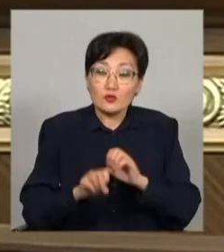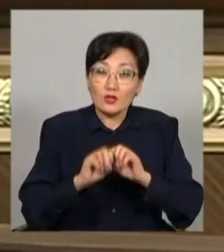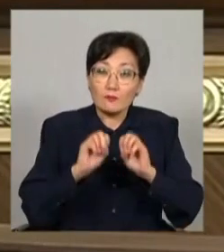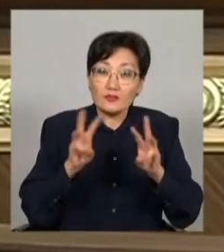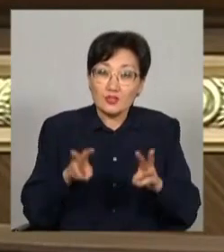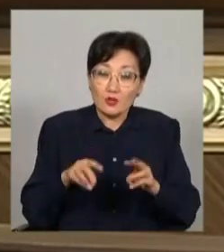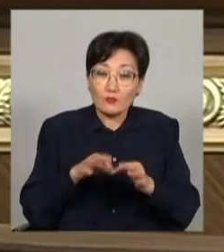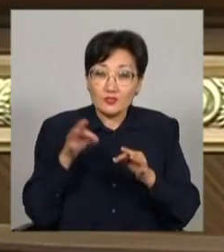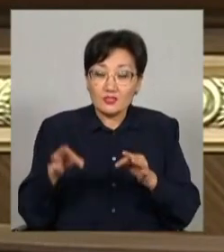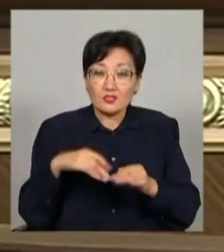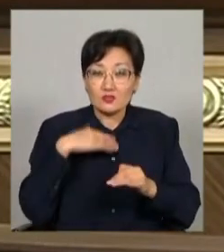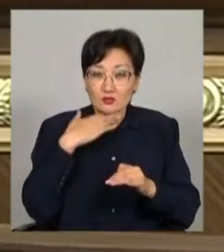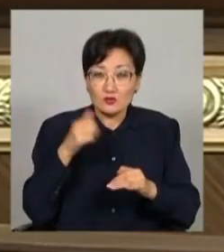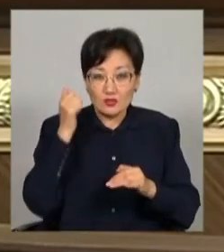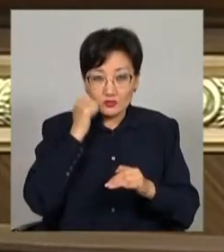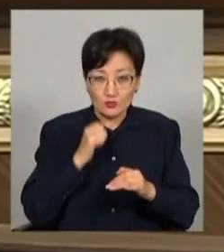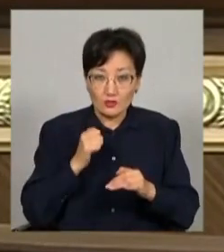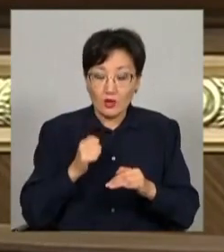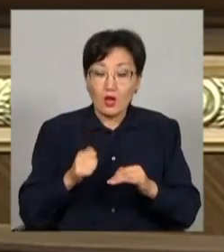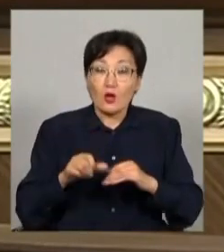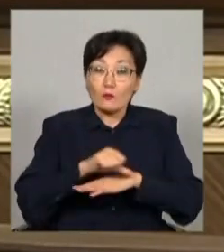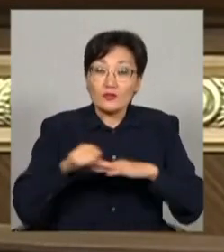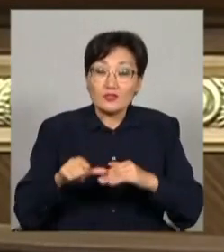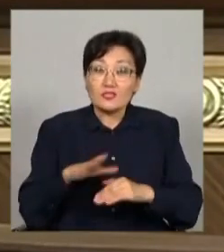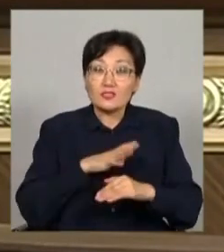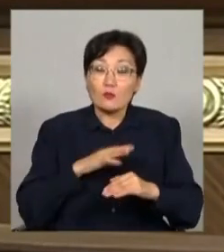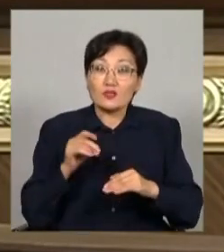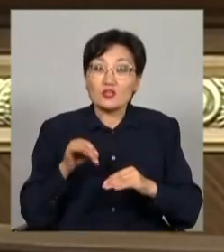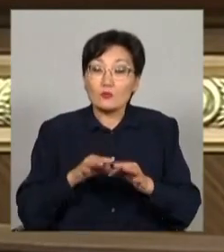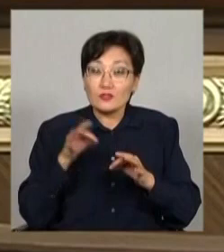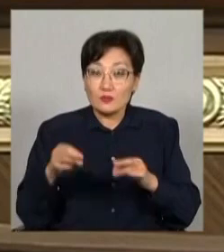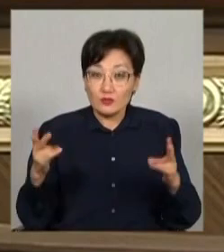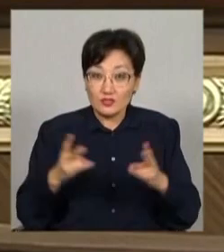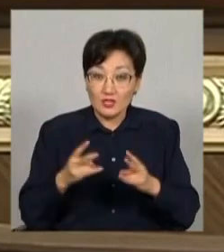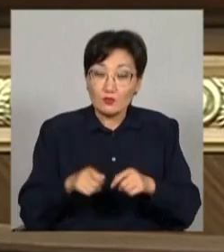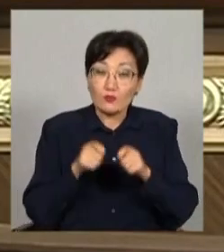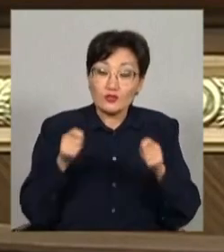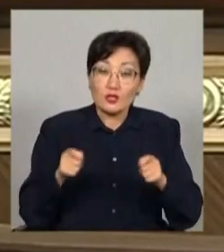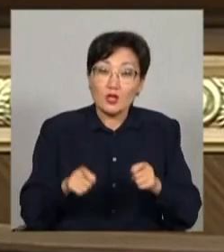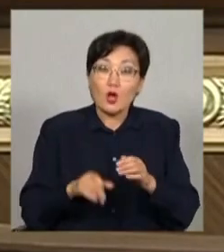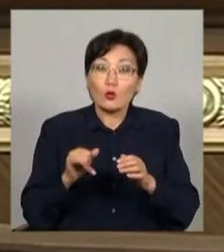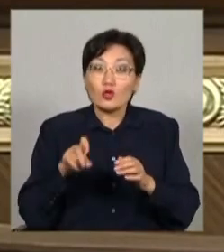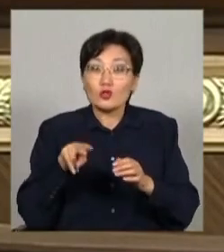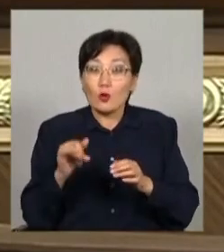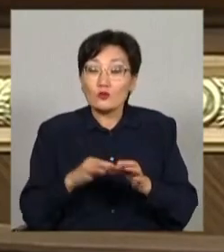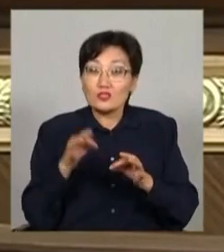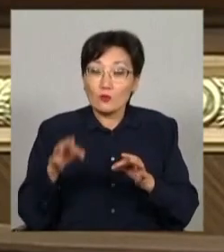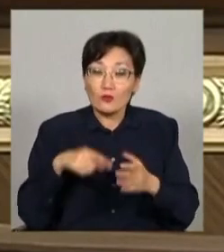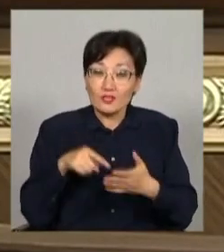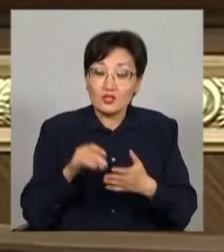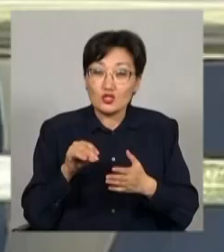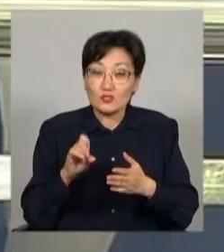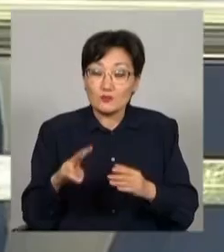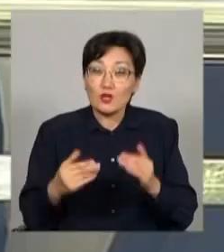региона достаточно изношена на территории бывшей же из костромской области необходимо создать ул это узкую область core джезказган